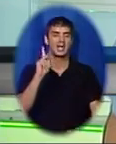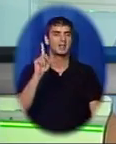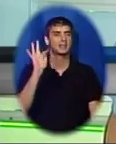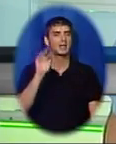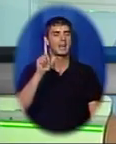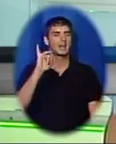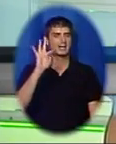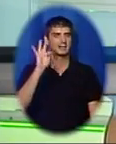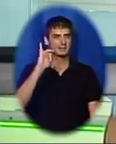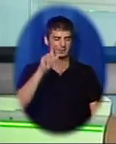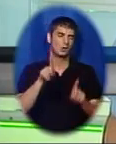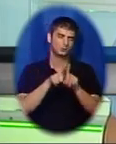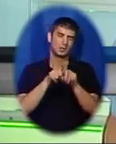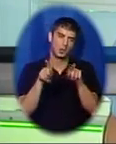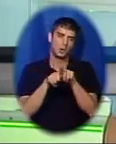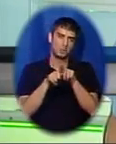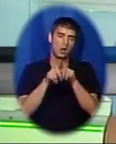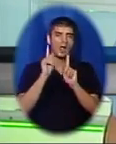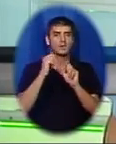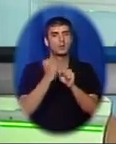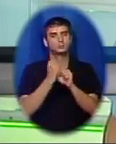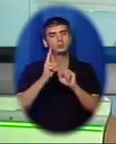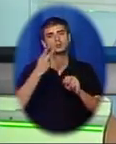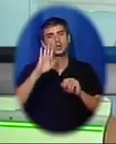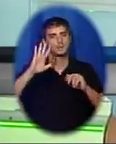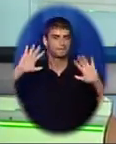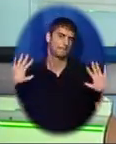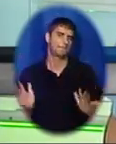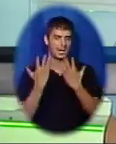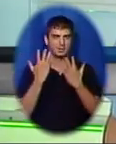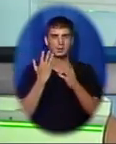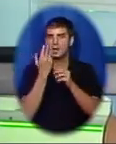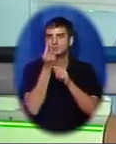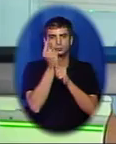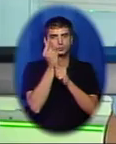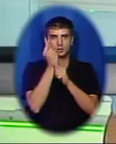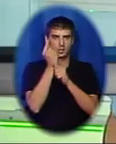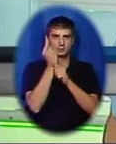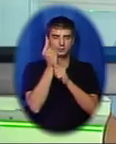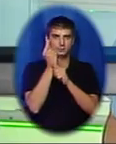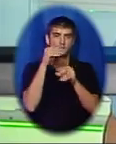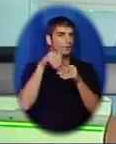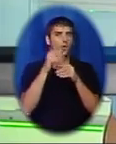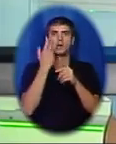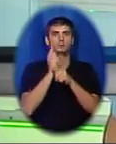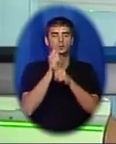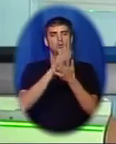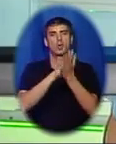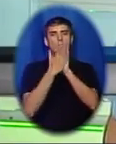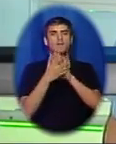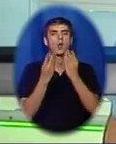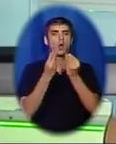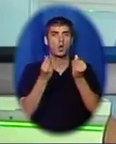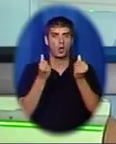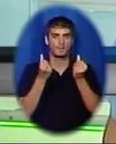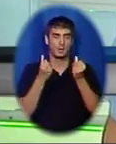בעצם מדמה את אותם תהליכים, רק מזרז אותם לרמות של שניות, ובתוך שניות הוא הופך את החומר